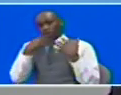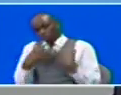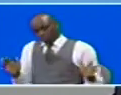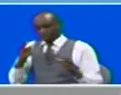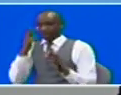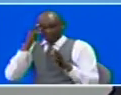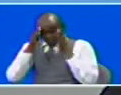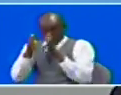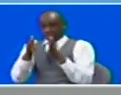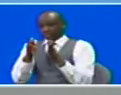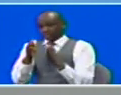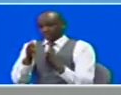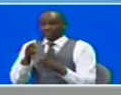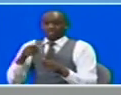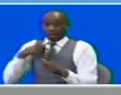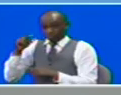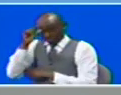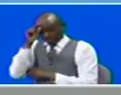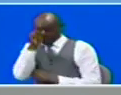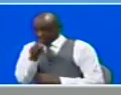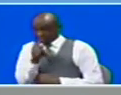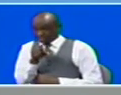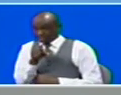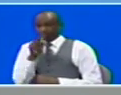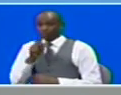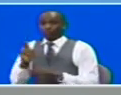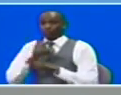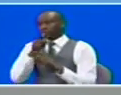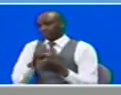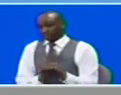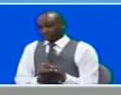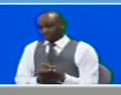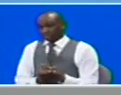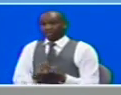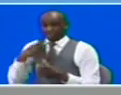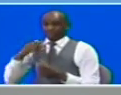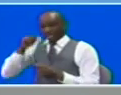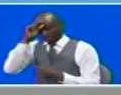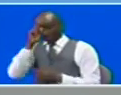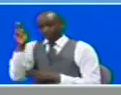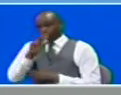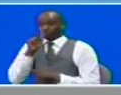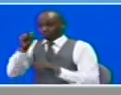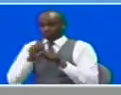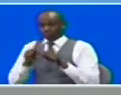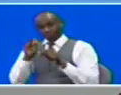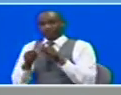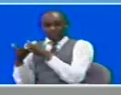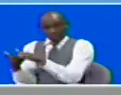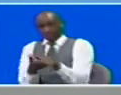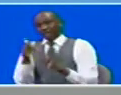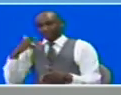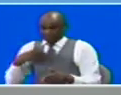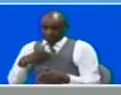na itakuwa jambo ambayo serikali iliyoko inaweza kutumia kulipisha kisasi kwa watu wengine ama kuzuia